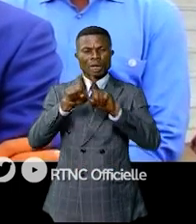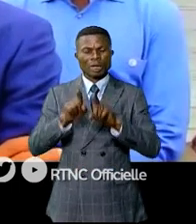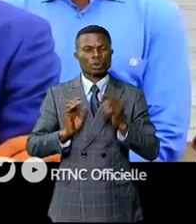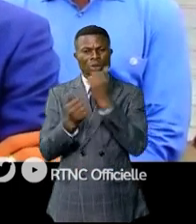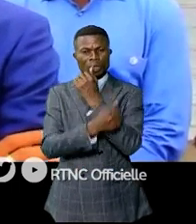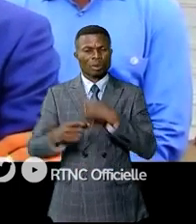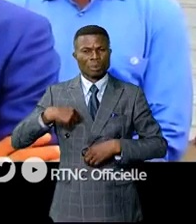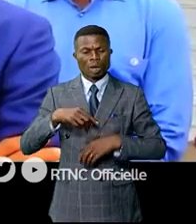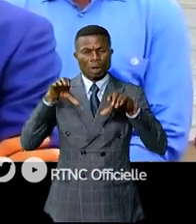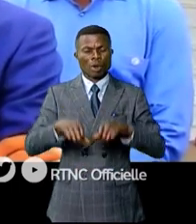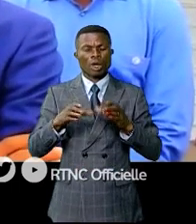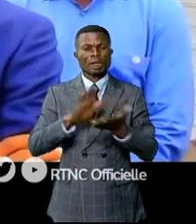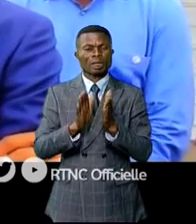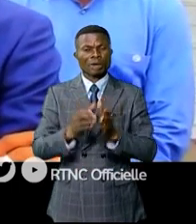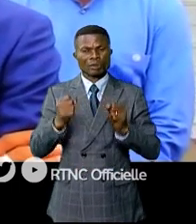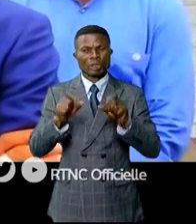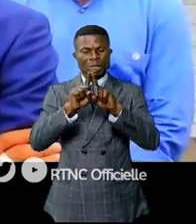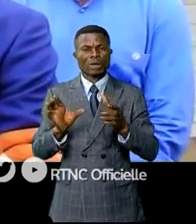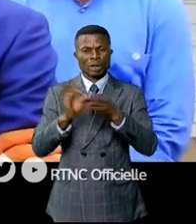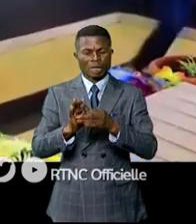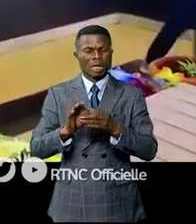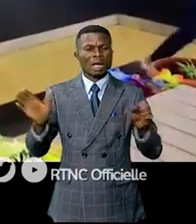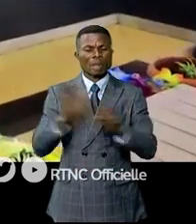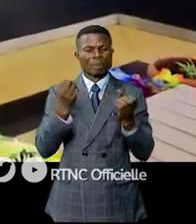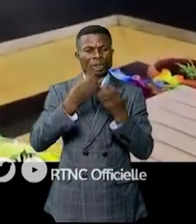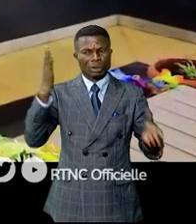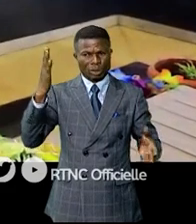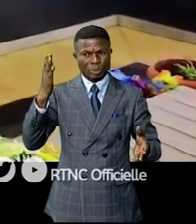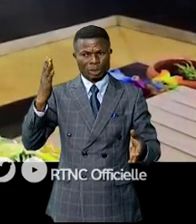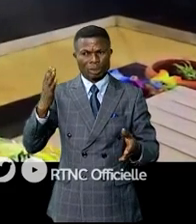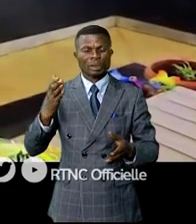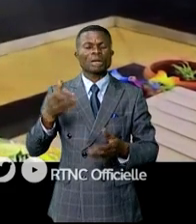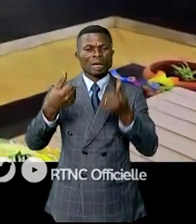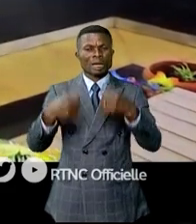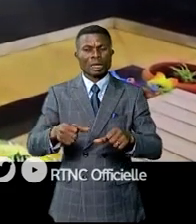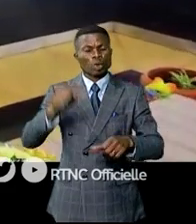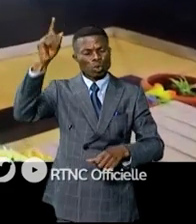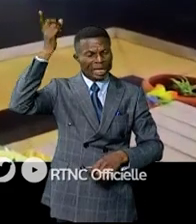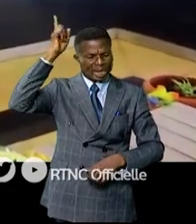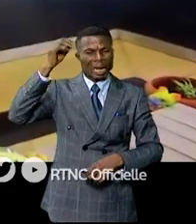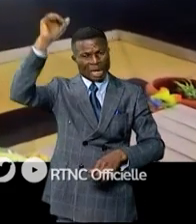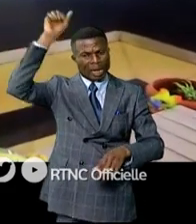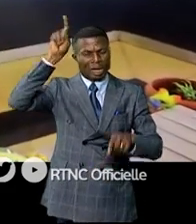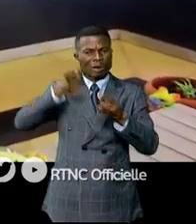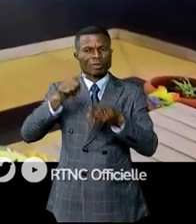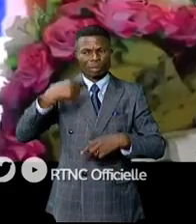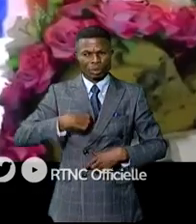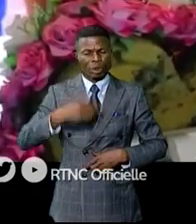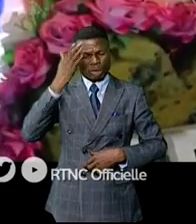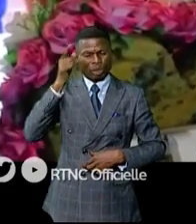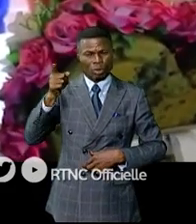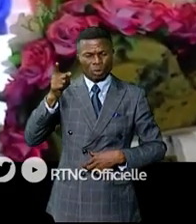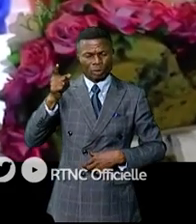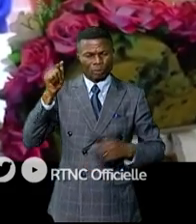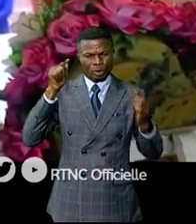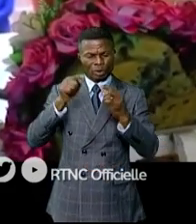Pour un Congo fort, uni et prospère. C'était un père, un grand frère. Je l'ai connu vers la